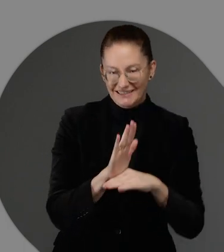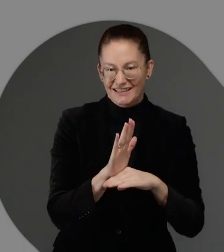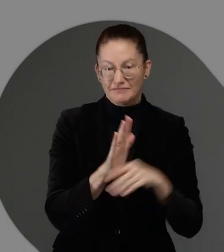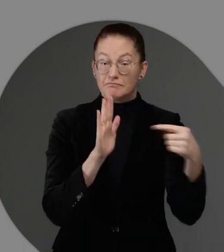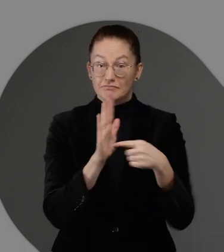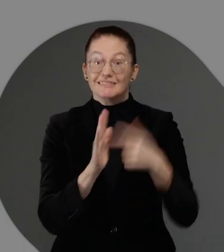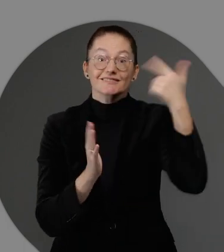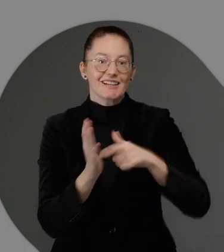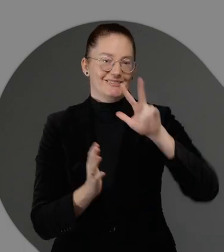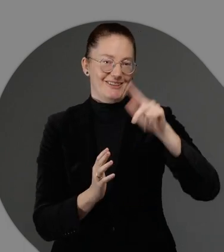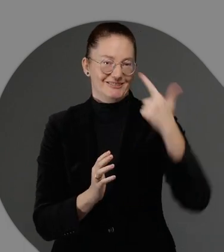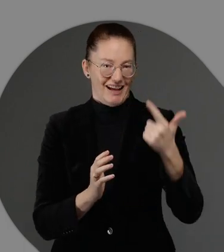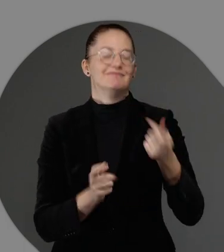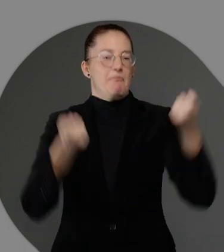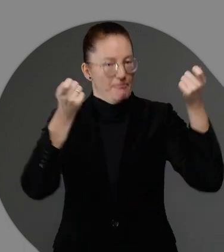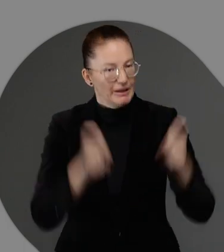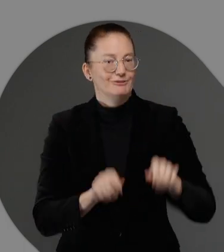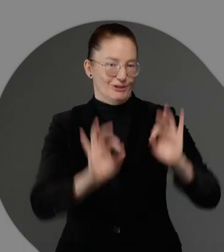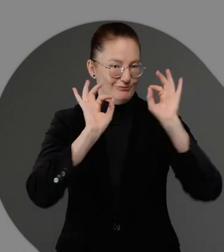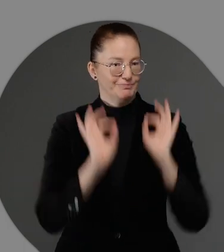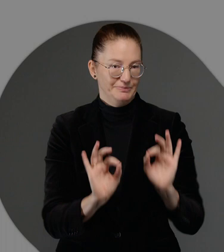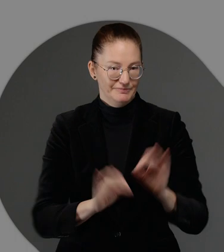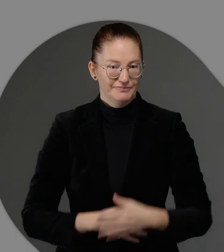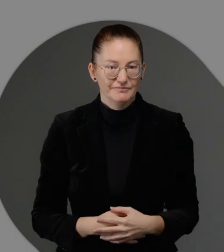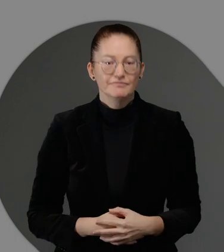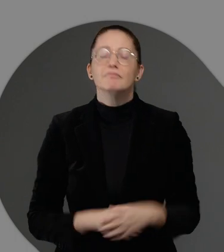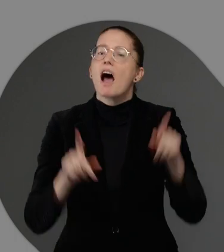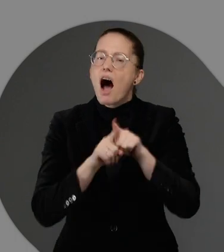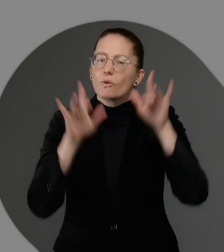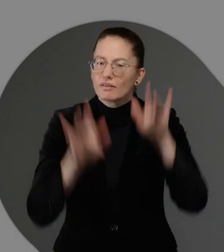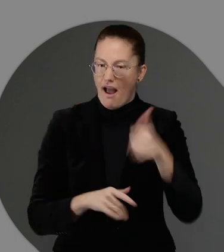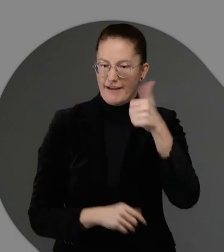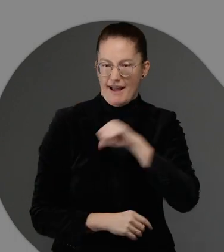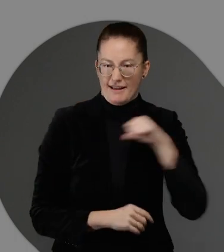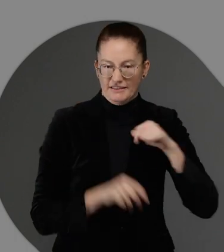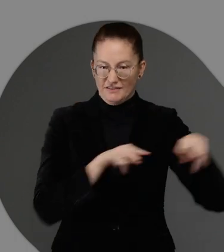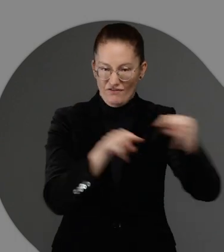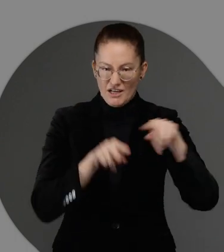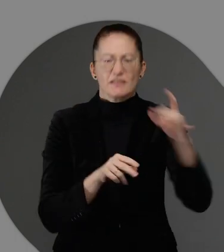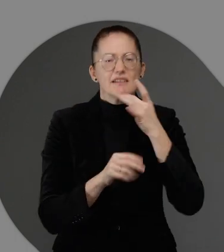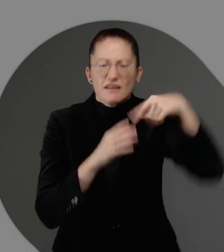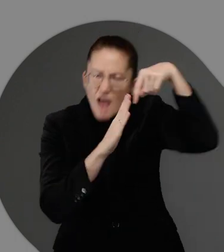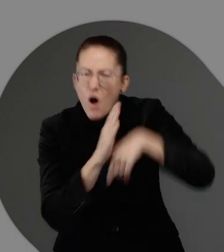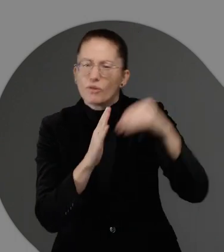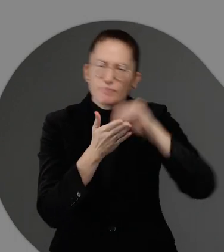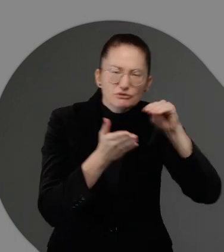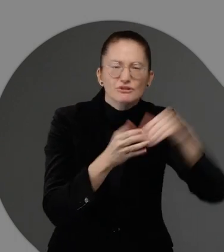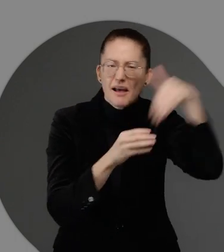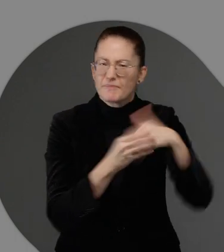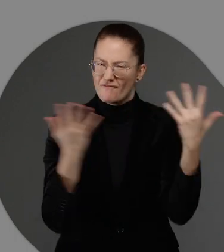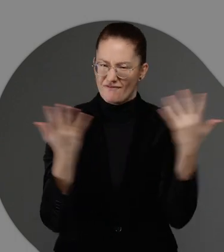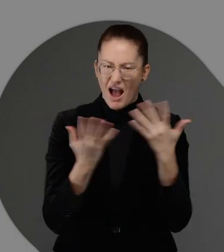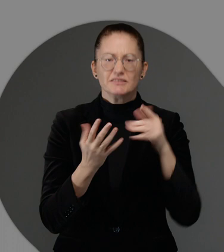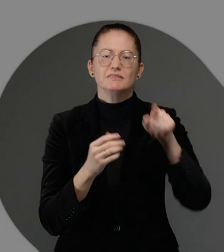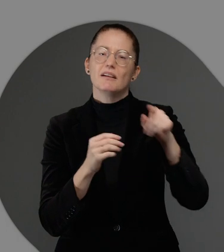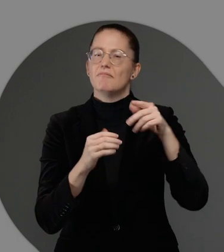Barrierefreiheitsgesetz, abgekürzt BAFG. Es ist 2023 beschlossen worden. Auch dazu gibt es ein eigenes Video, das